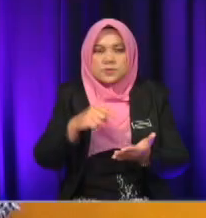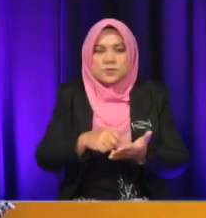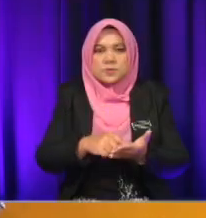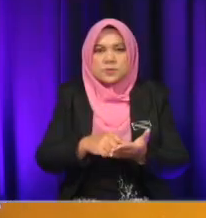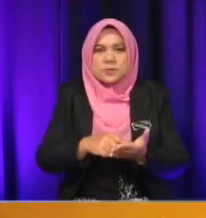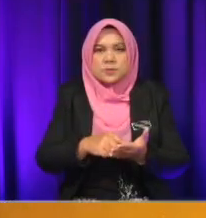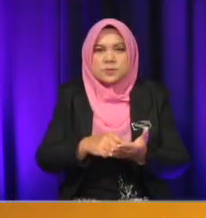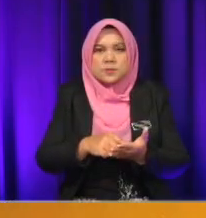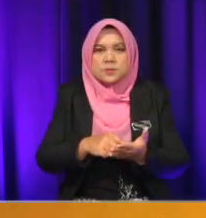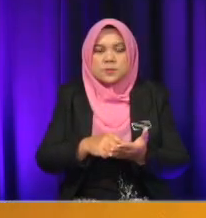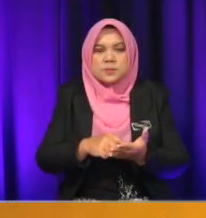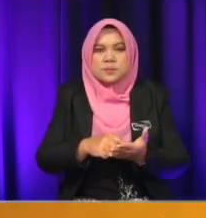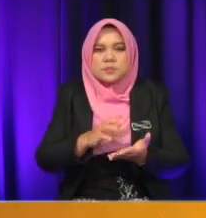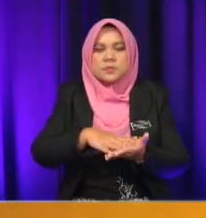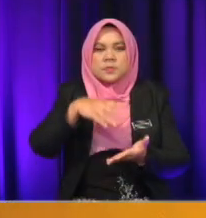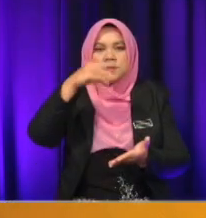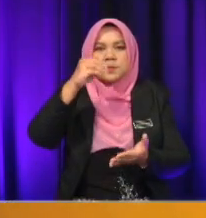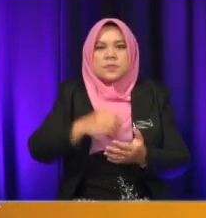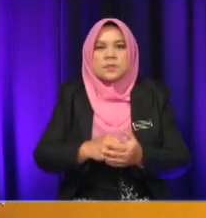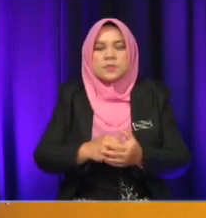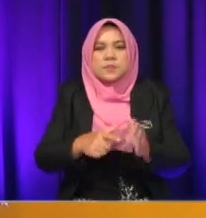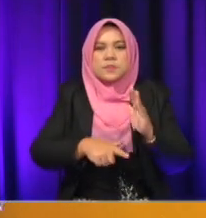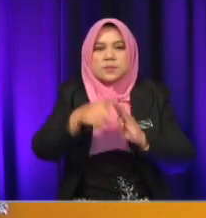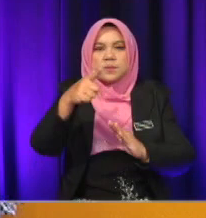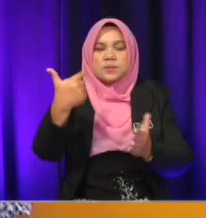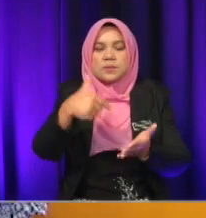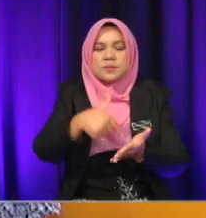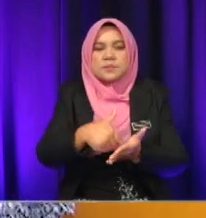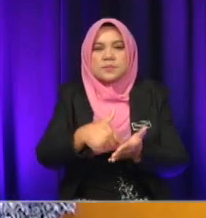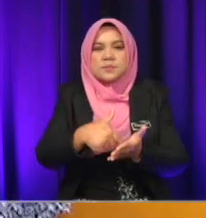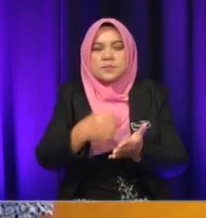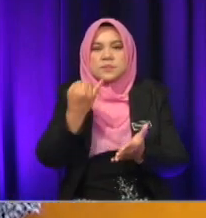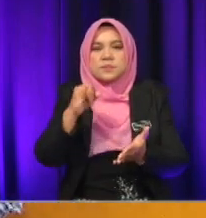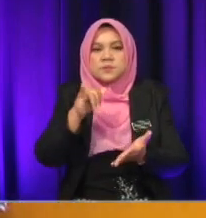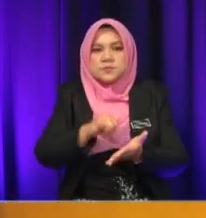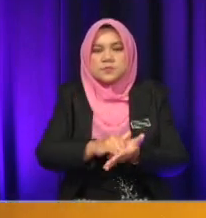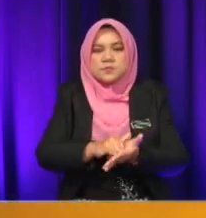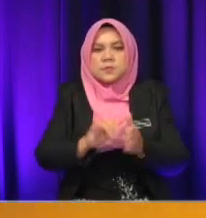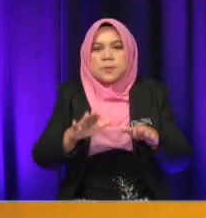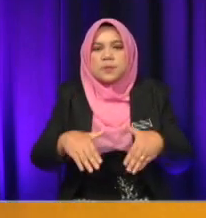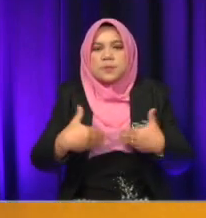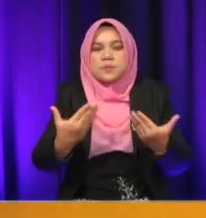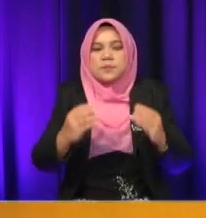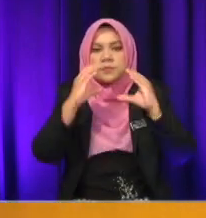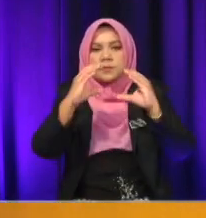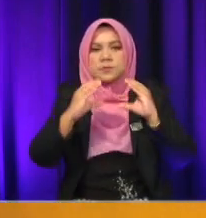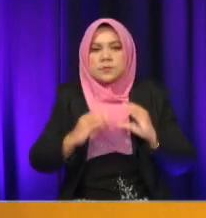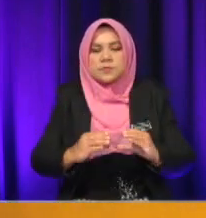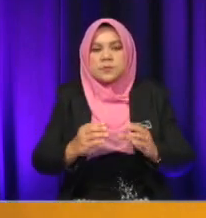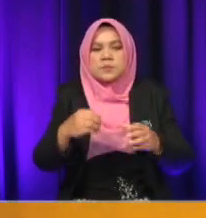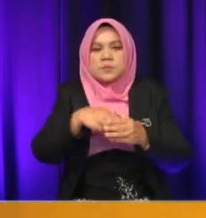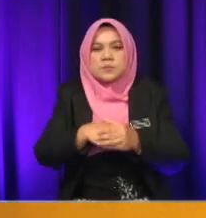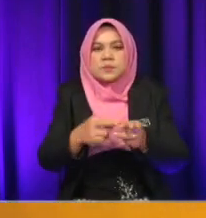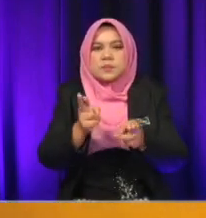akan belajar lebih lagi, iaitu macam mana kaedah dalam reka